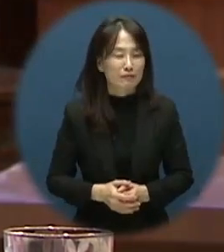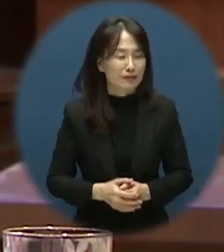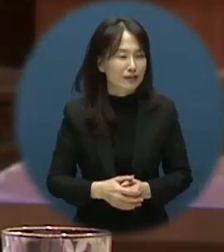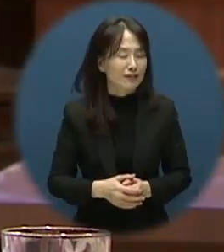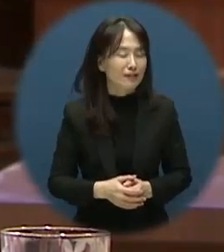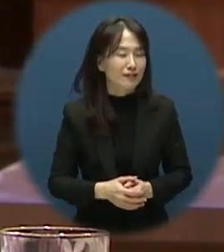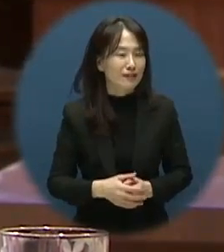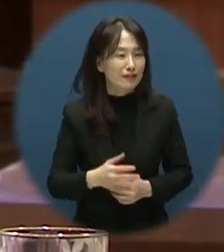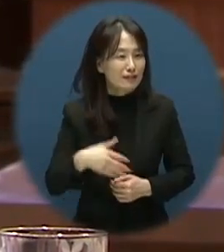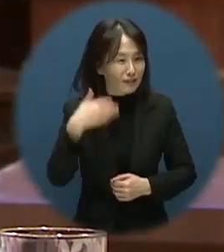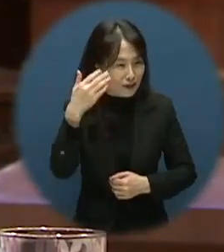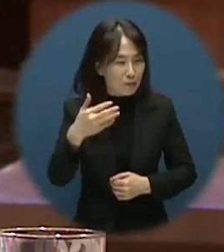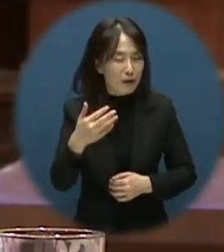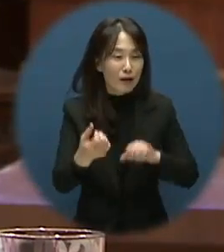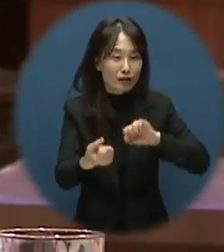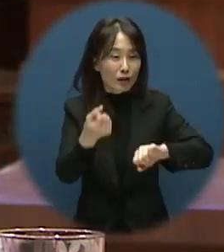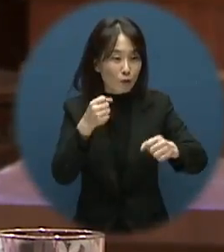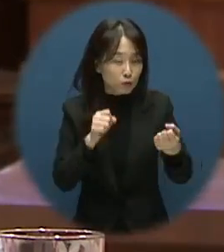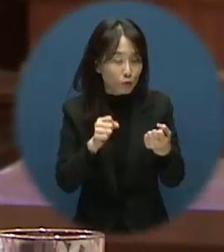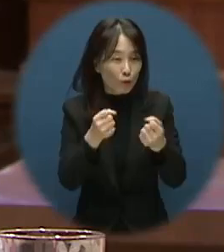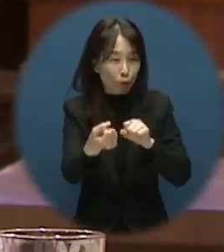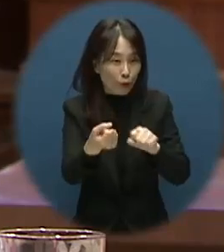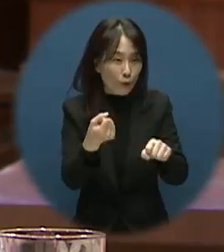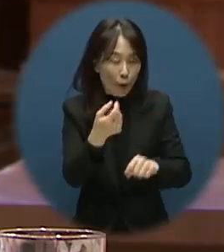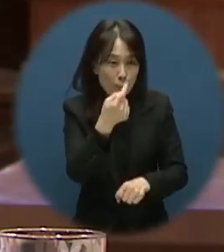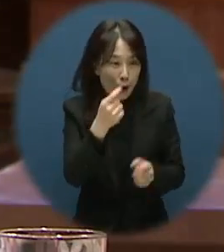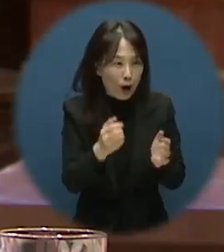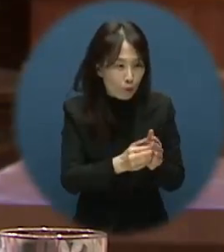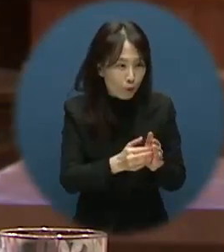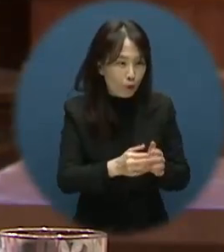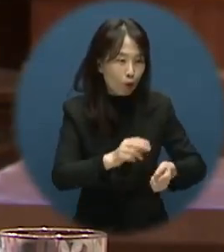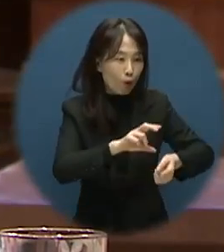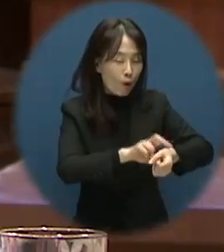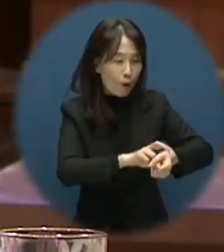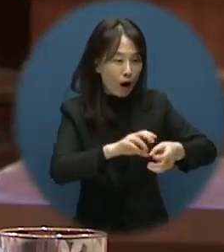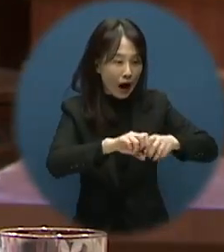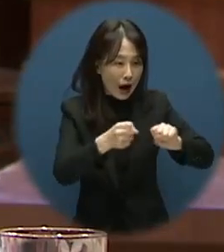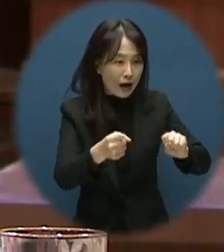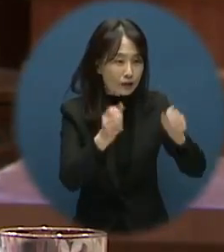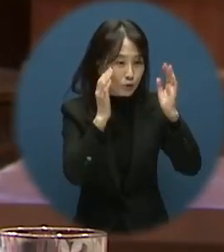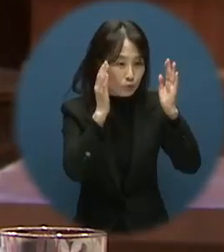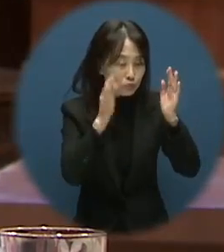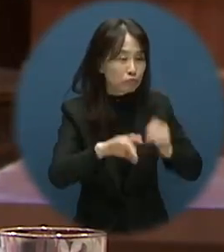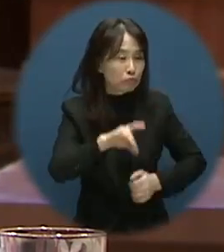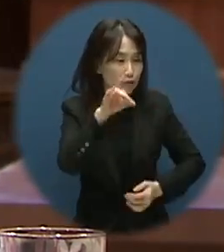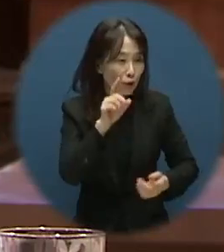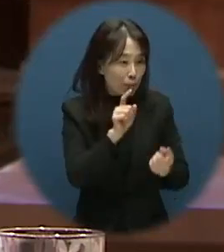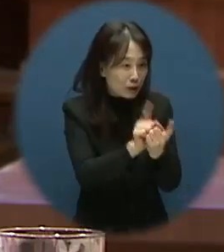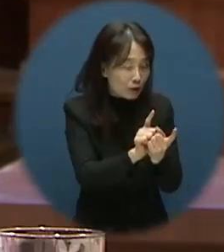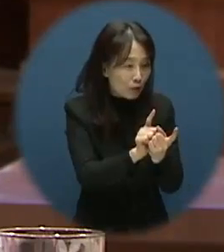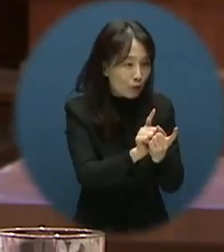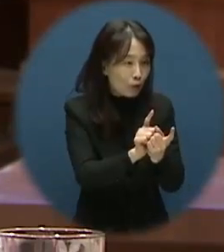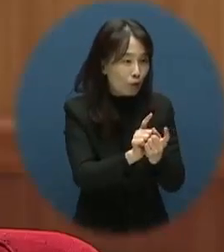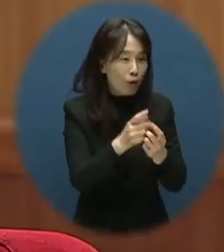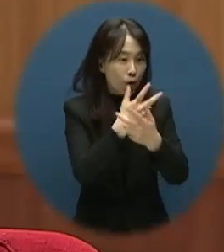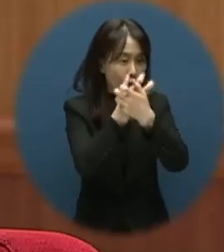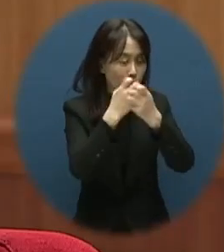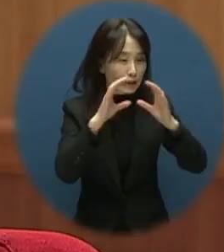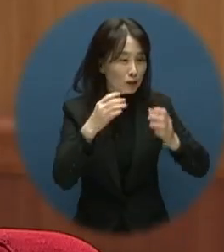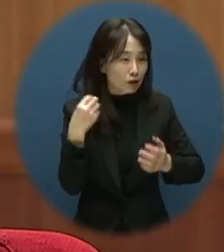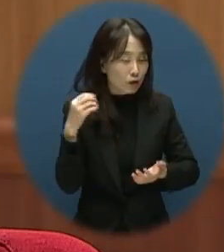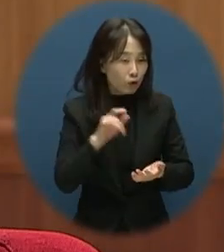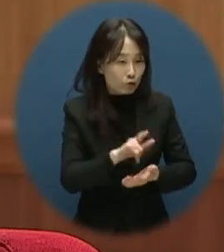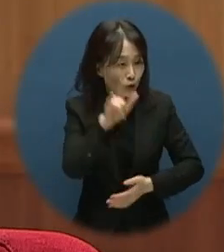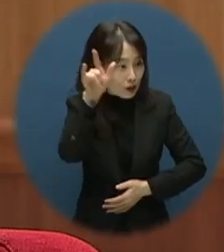그래서요. 그러니까 태권도도 좀 배우고 그러다가 한의학을 처음 접하고 그리고 이제 돌아갔어요. 오스트리아로.